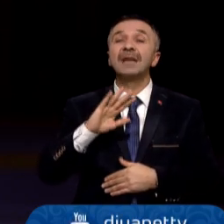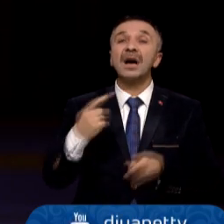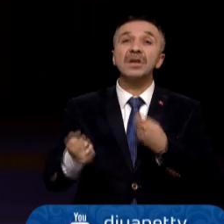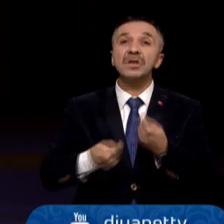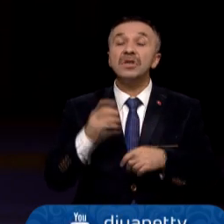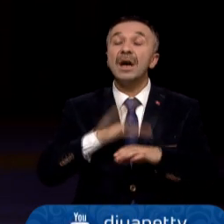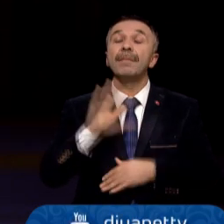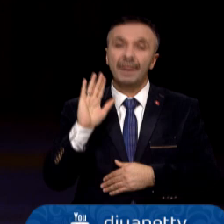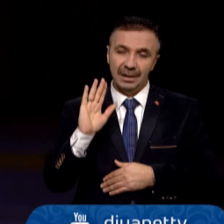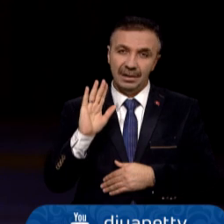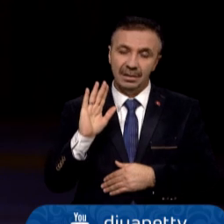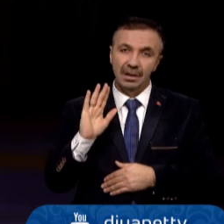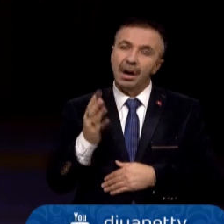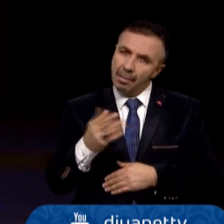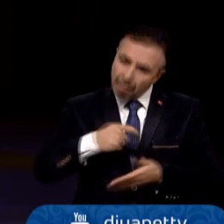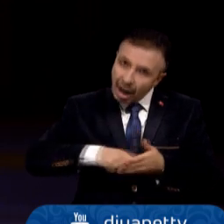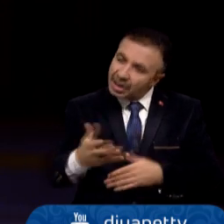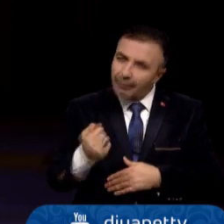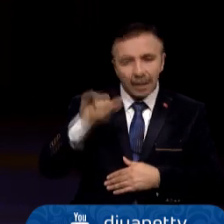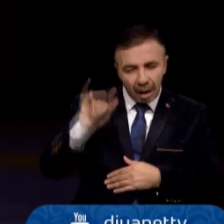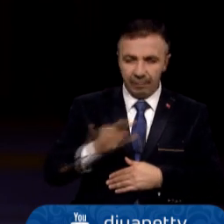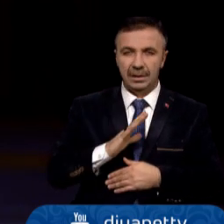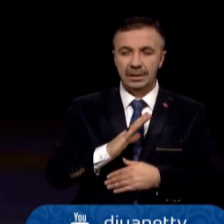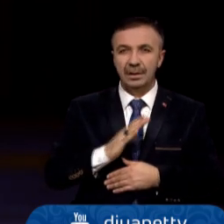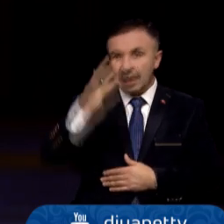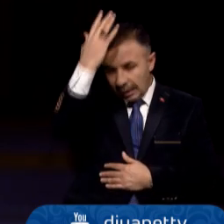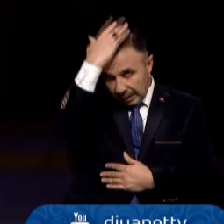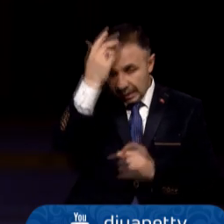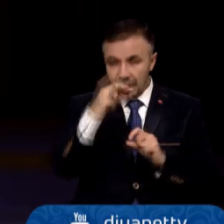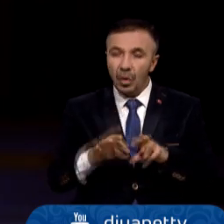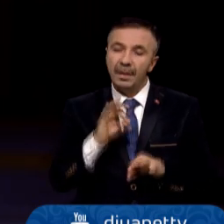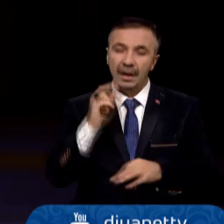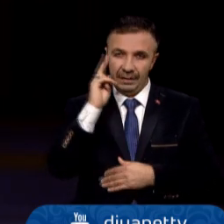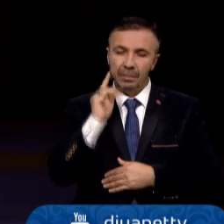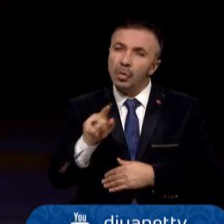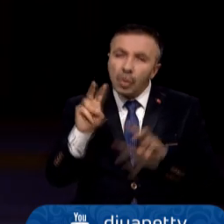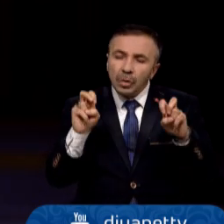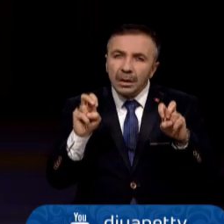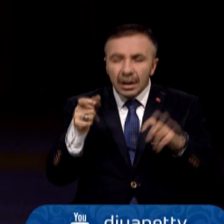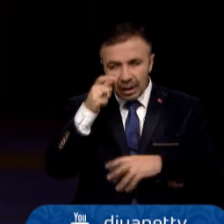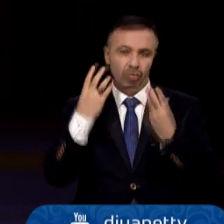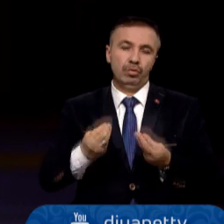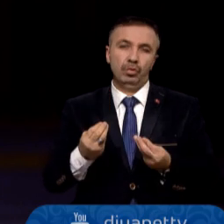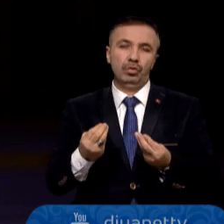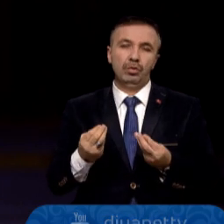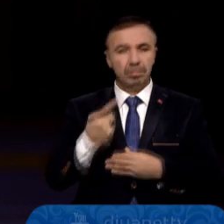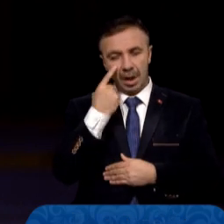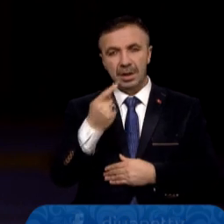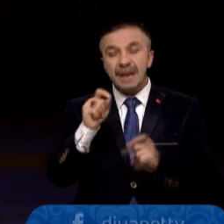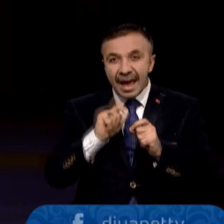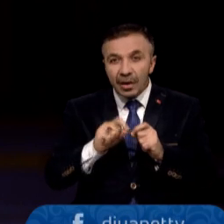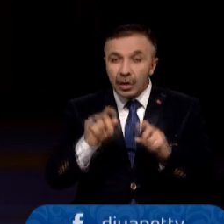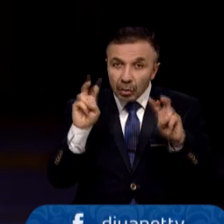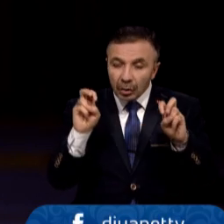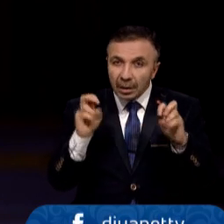iş yapamazlar almaları haklarıdır bir Hazreti Ömer efendimiz Bu konuda da hassastır bakın